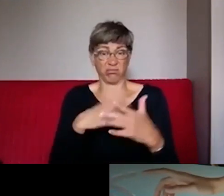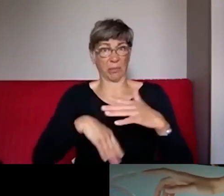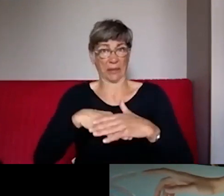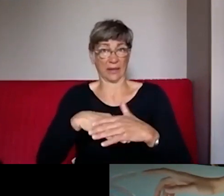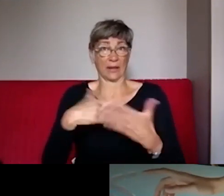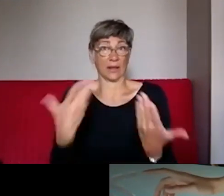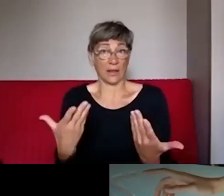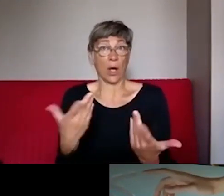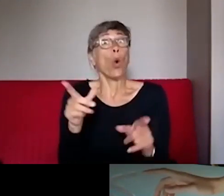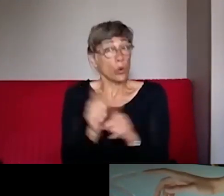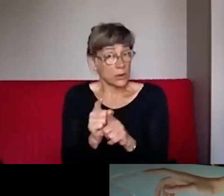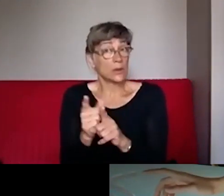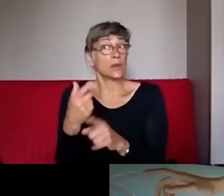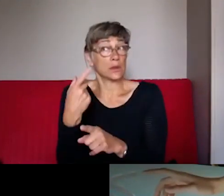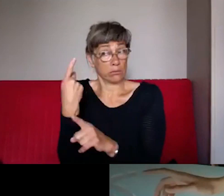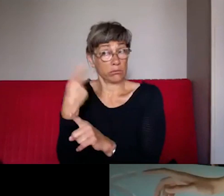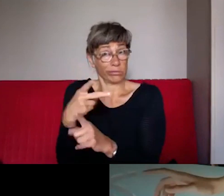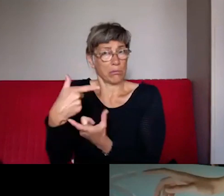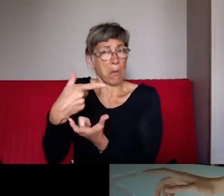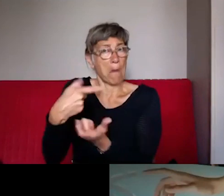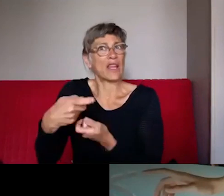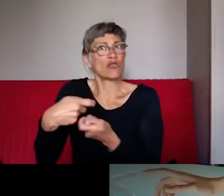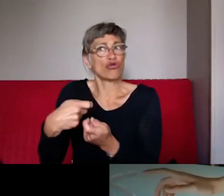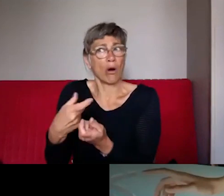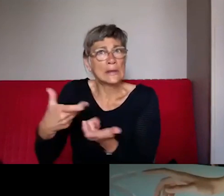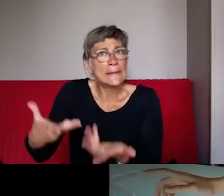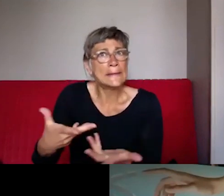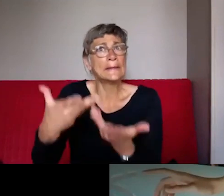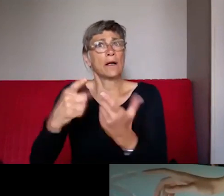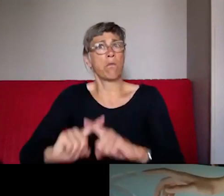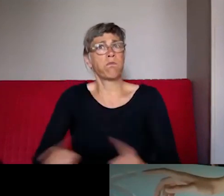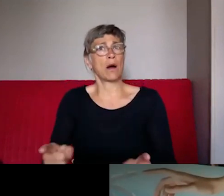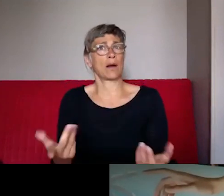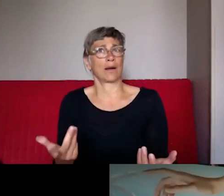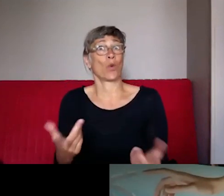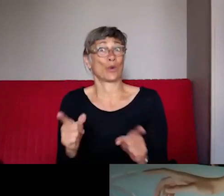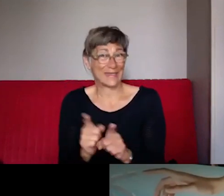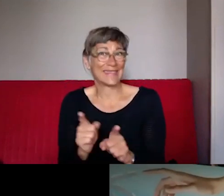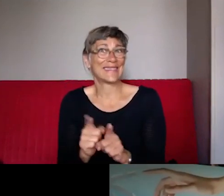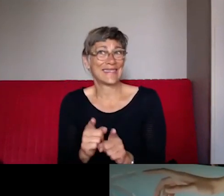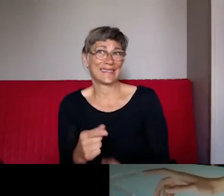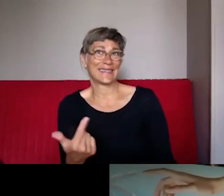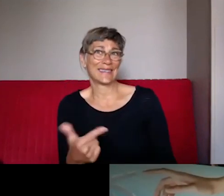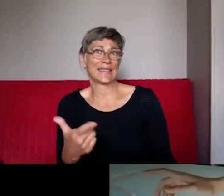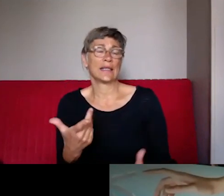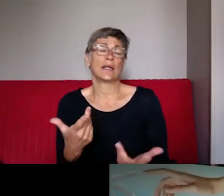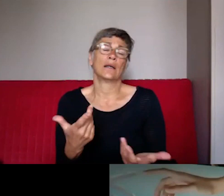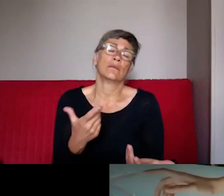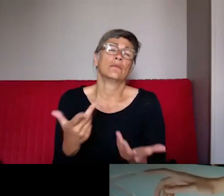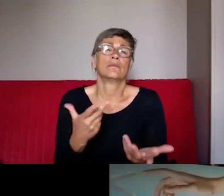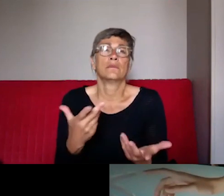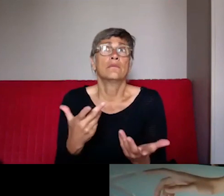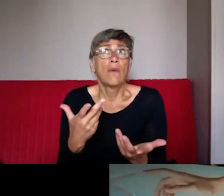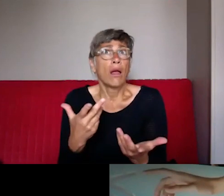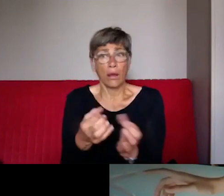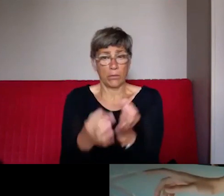leurs managers qui ne vont pas leur permettre justement de suivre. Enfin, alors évidemment, c'est un droit, hein, le